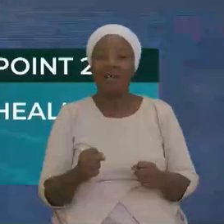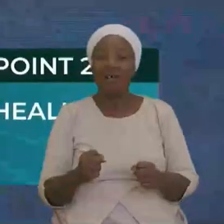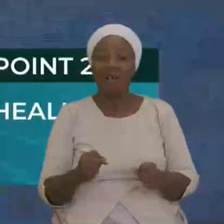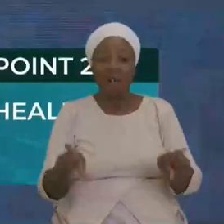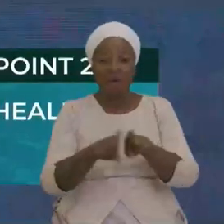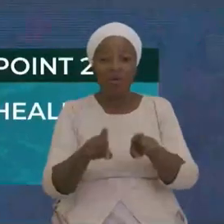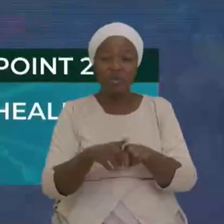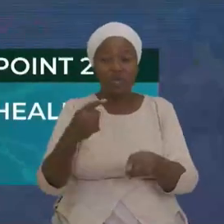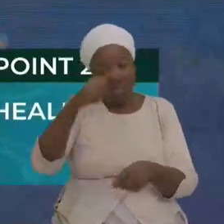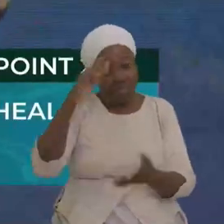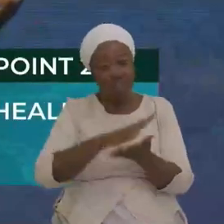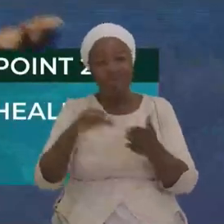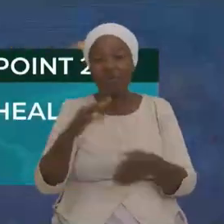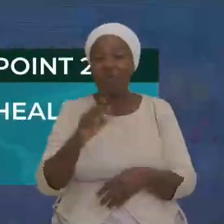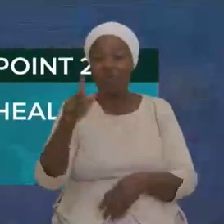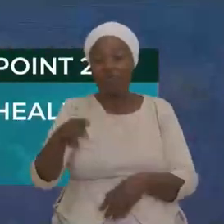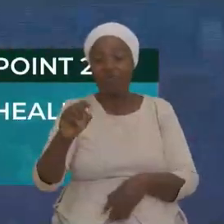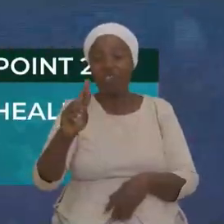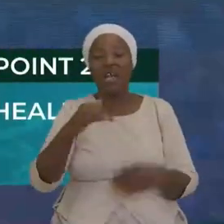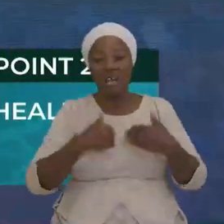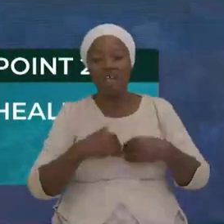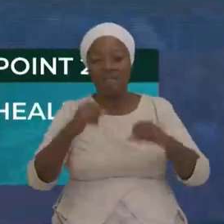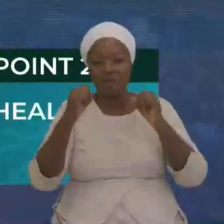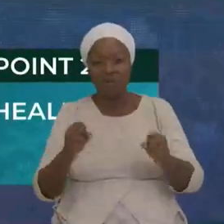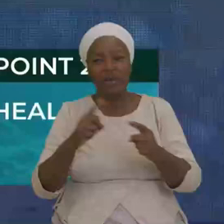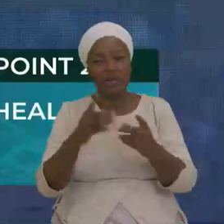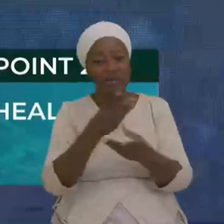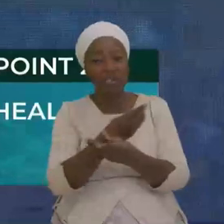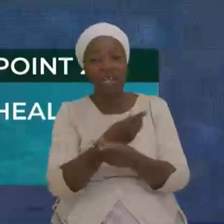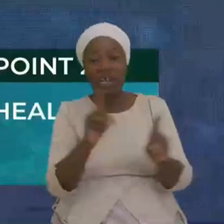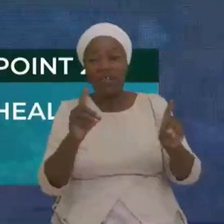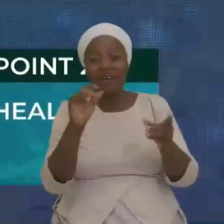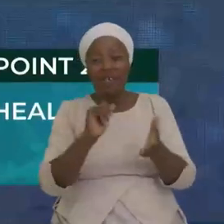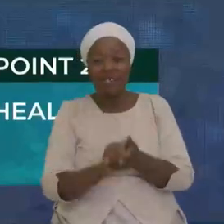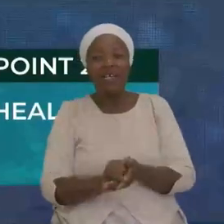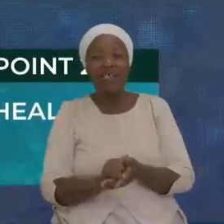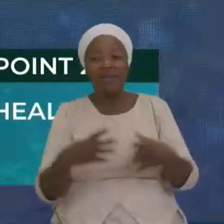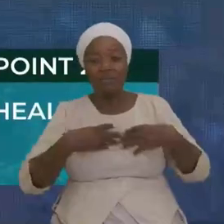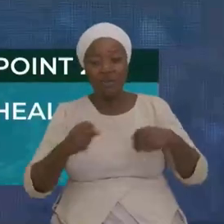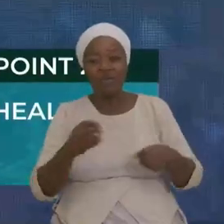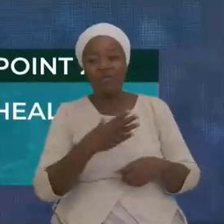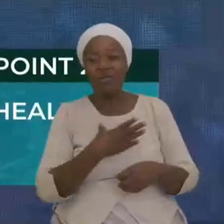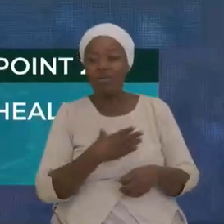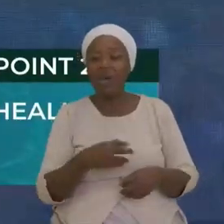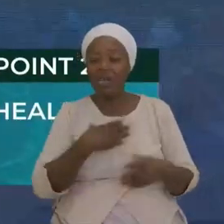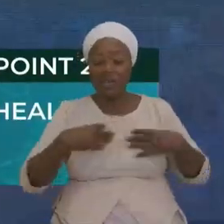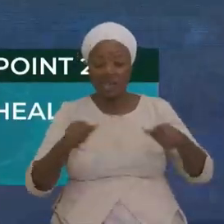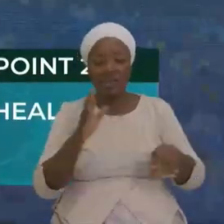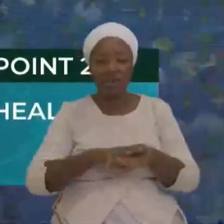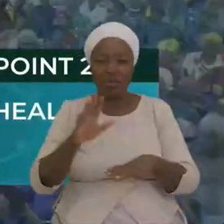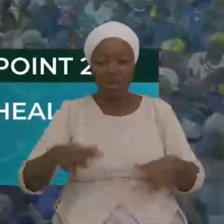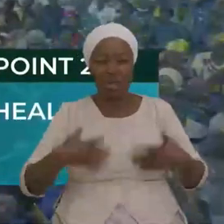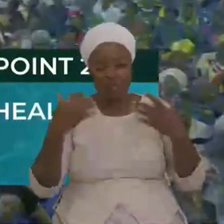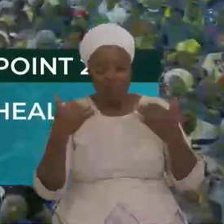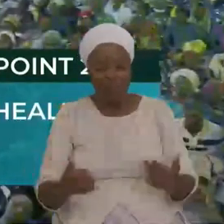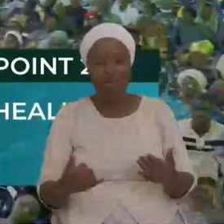Même l'ombre de Pierre avait de puissance pour délivrer et apporter la guérison sur ceux qui étaient